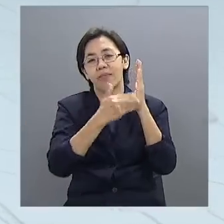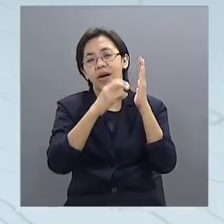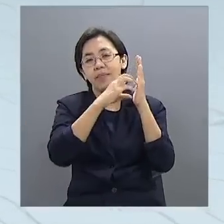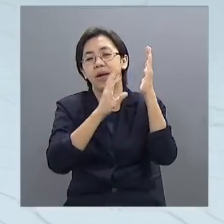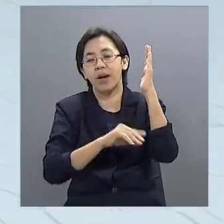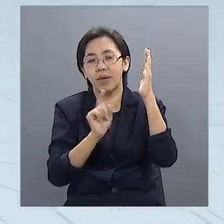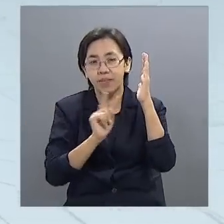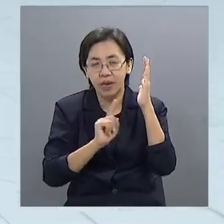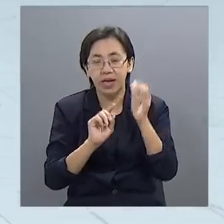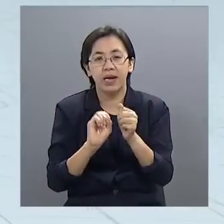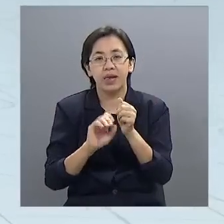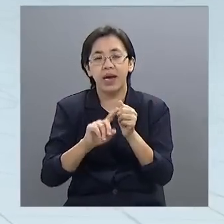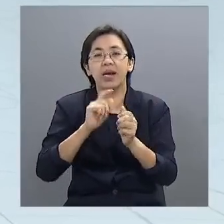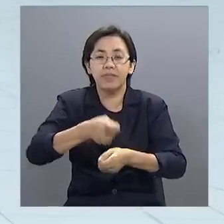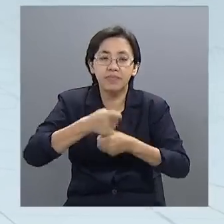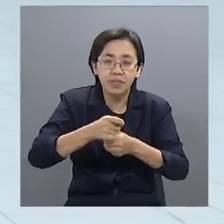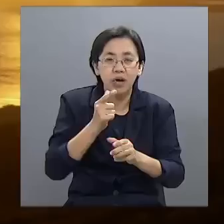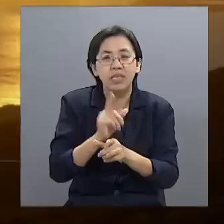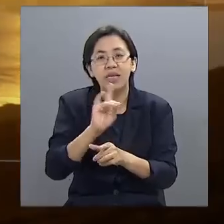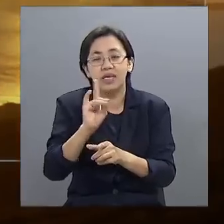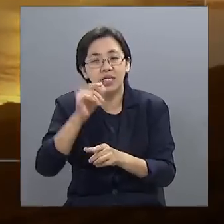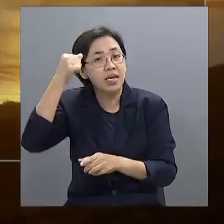กรในช่วง7วันข้างหน้ากันต่อค่ะ